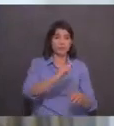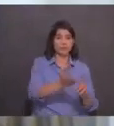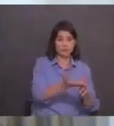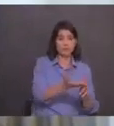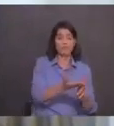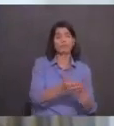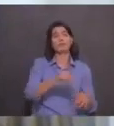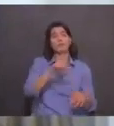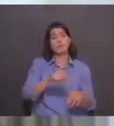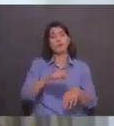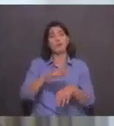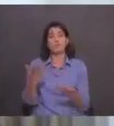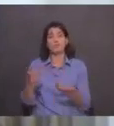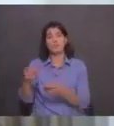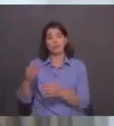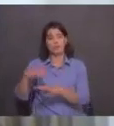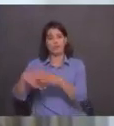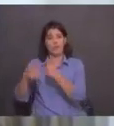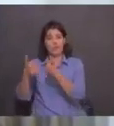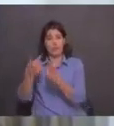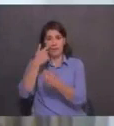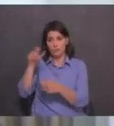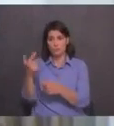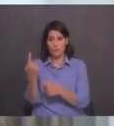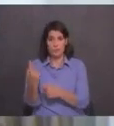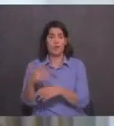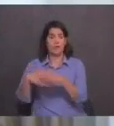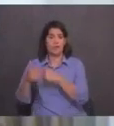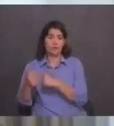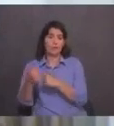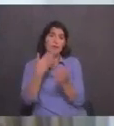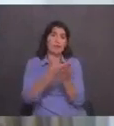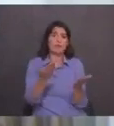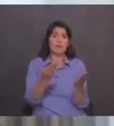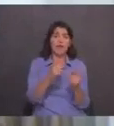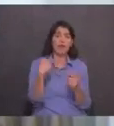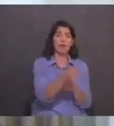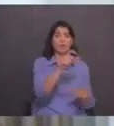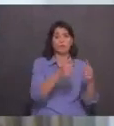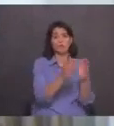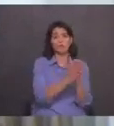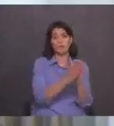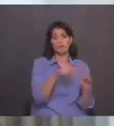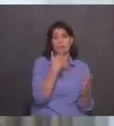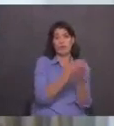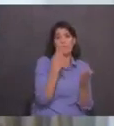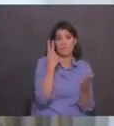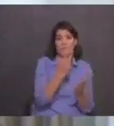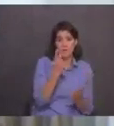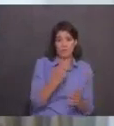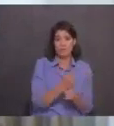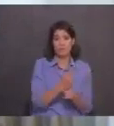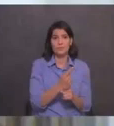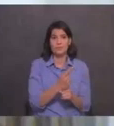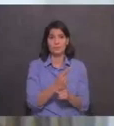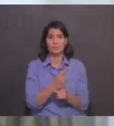molto di più, quelli che ricevono l'abbondanza della grazia e del dono della giustizia regneranno nella